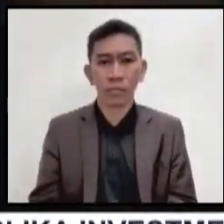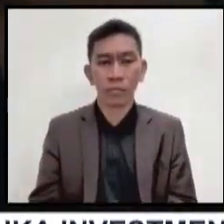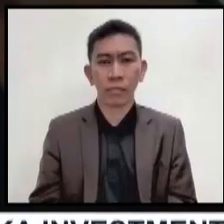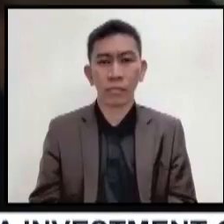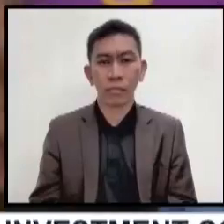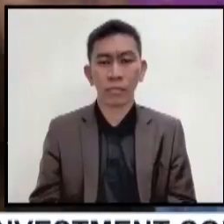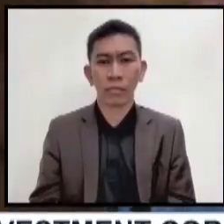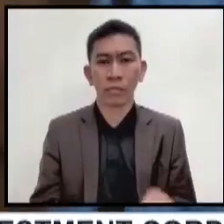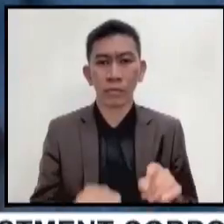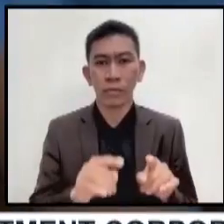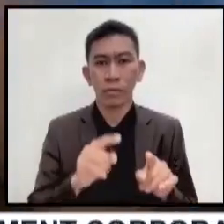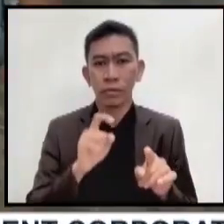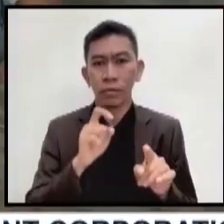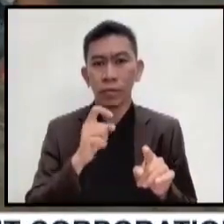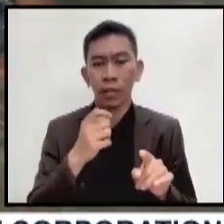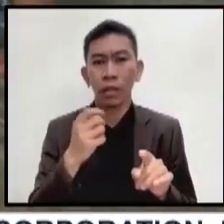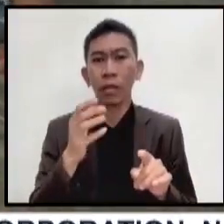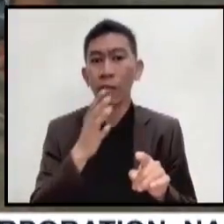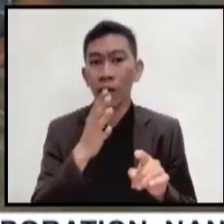anak.